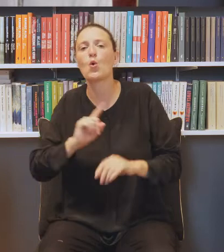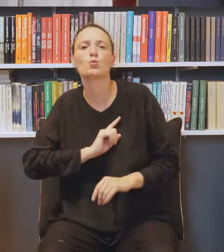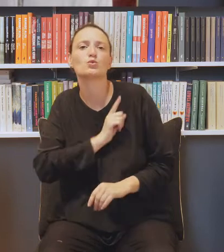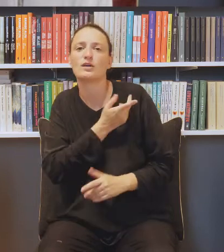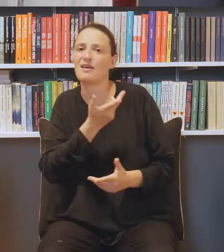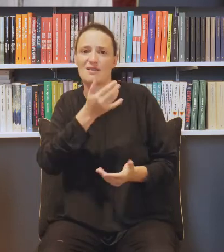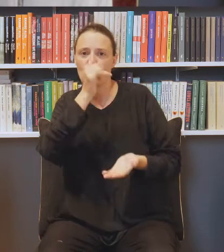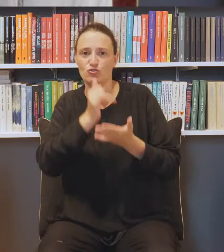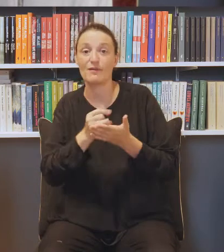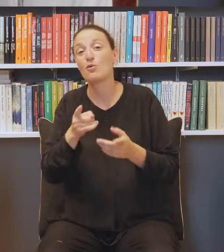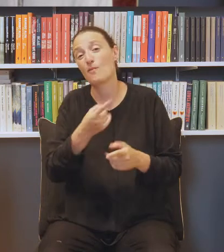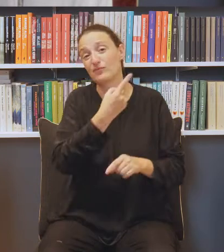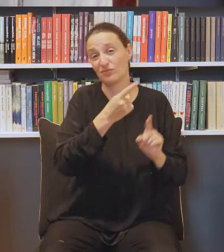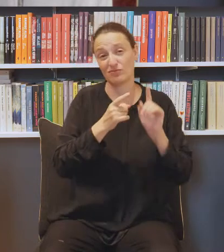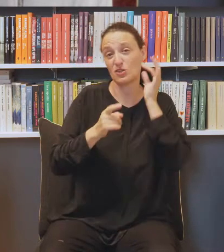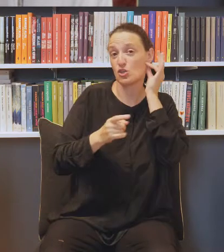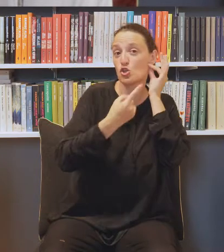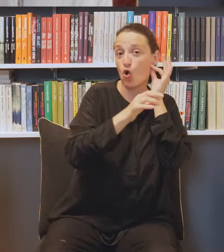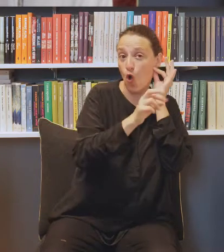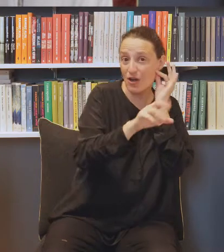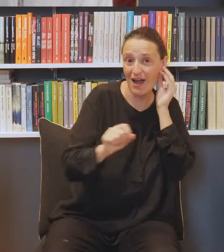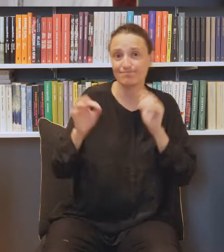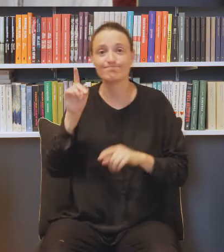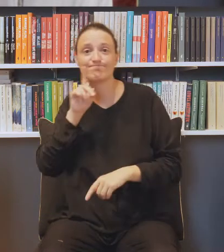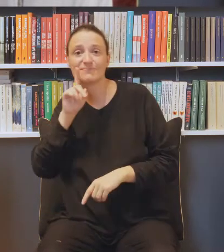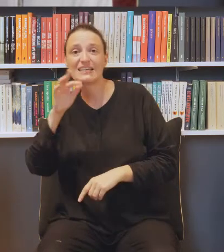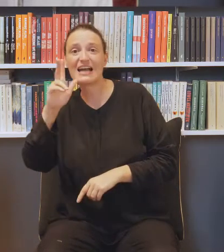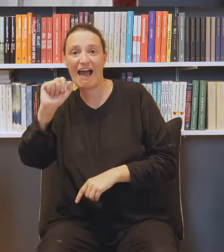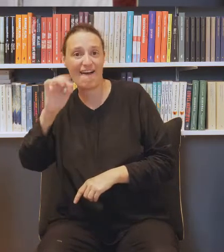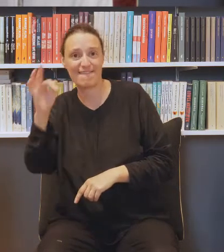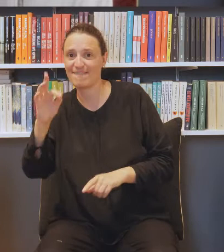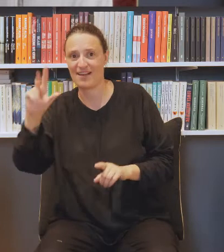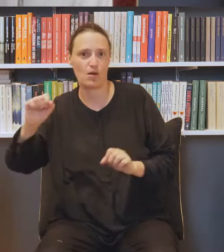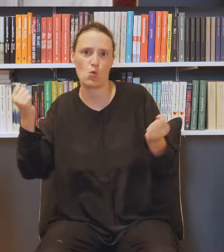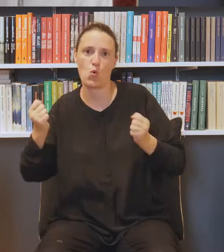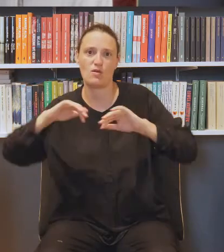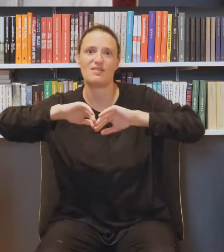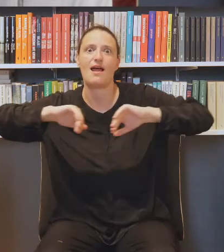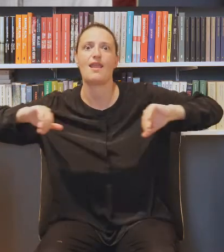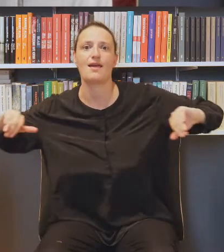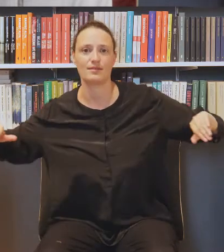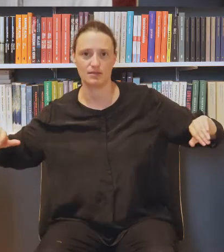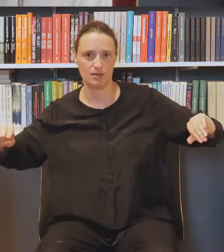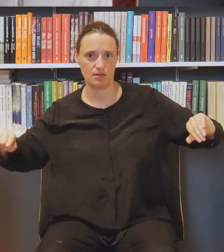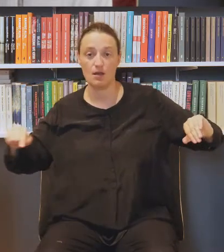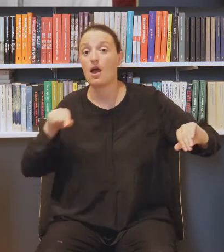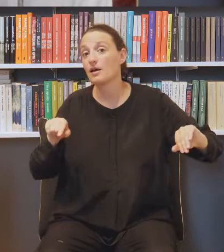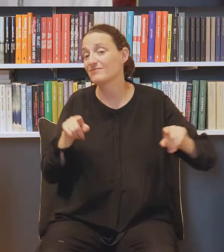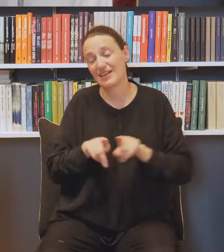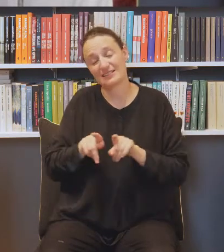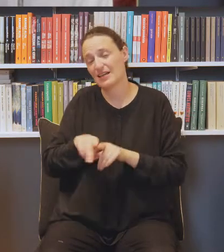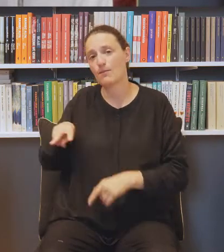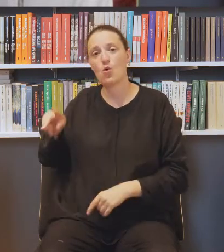są w sumie oddzieleni od siebie, tak bardzo są sobie dalece jak Ula jest daleka od innych ludzi,